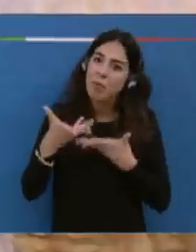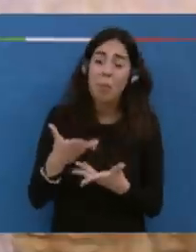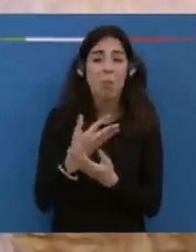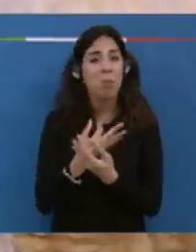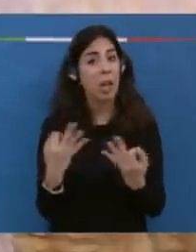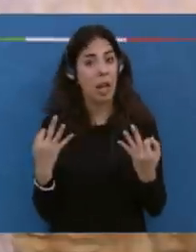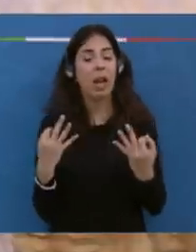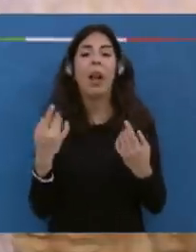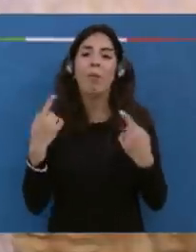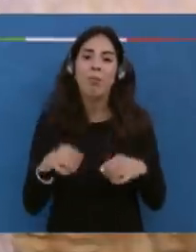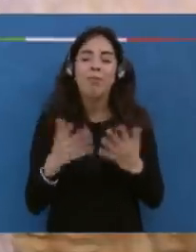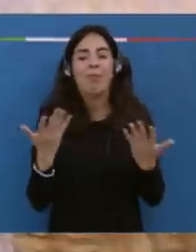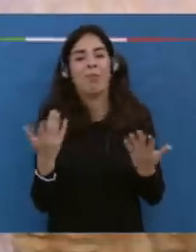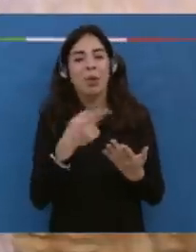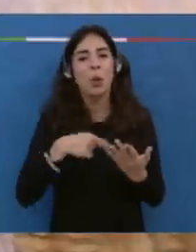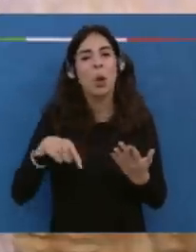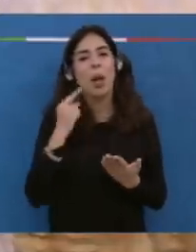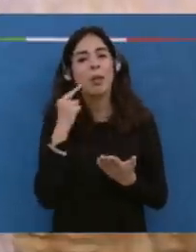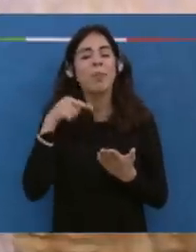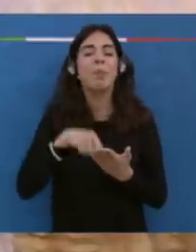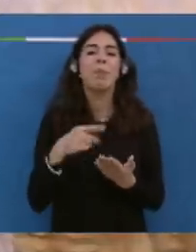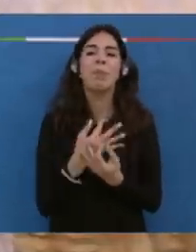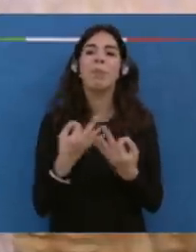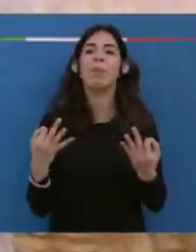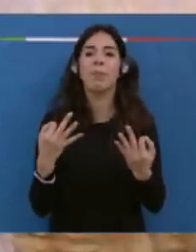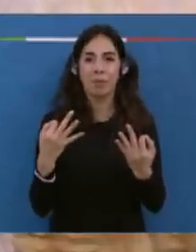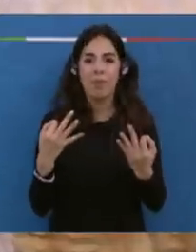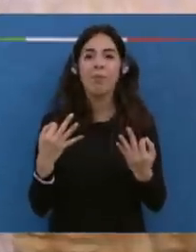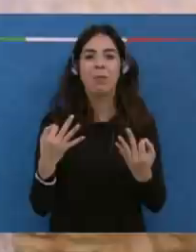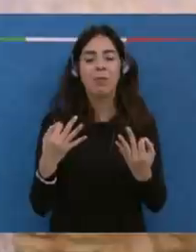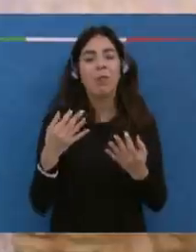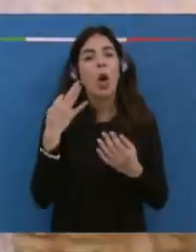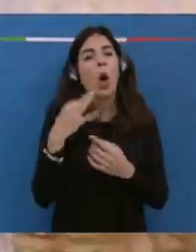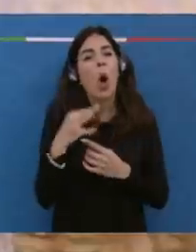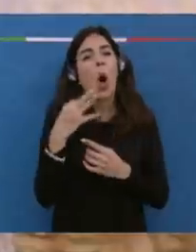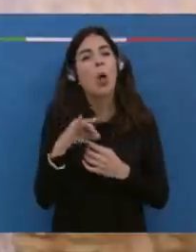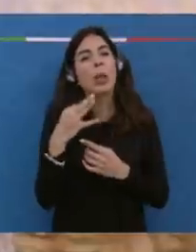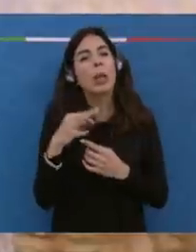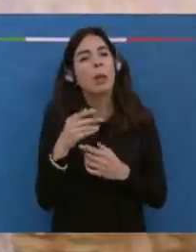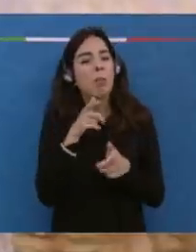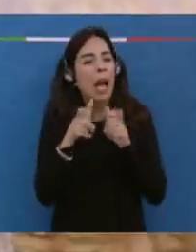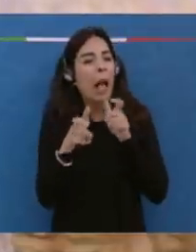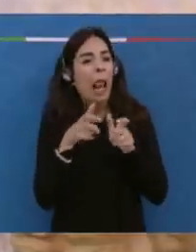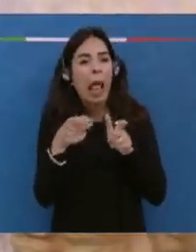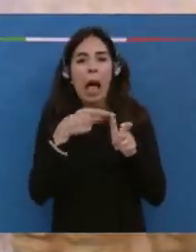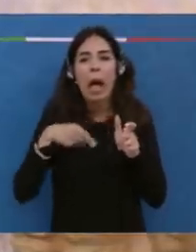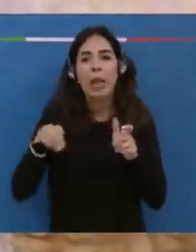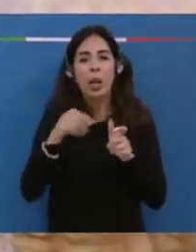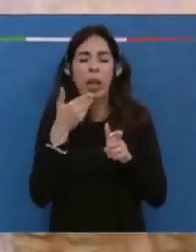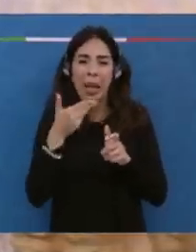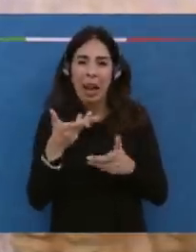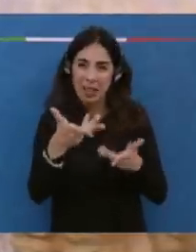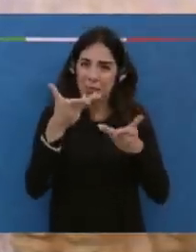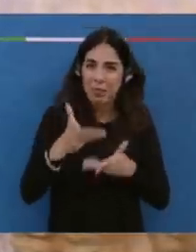tornati in pieno alle ottime relazioni bilaterali con questo scambio di visite